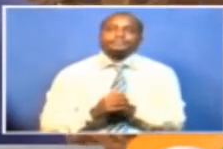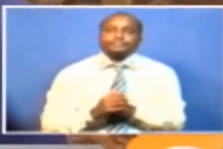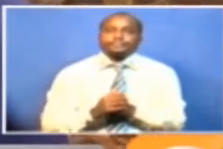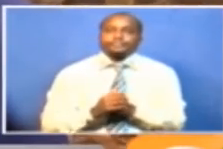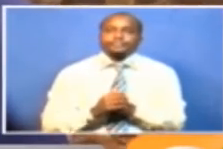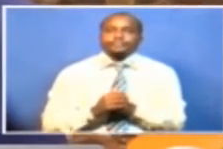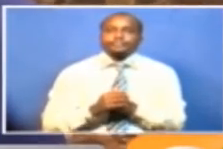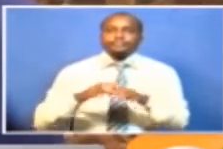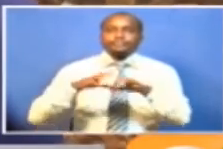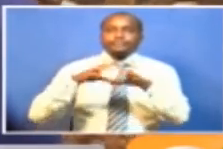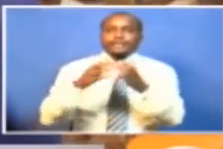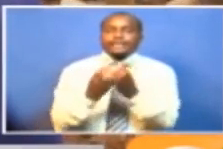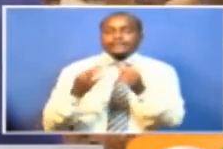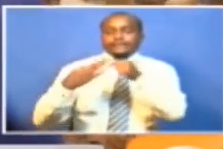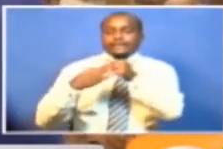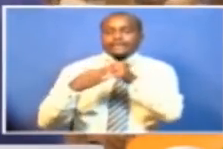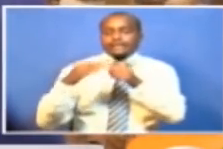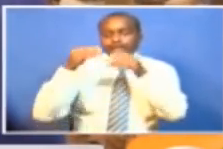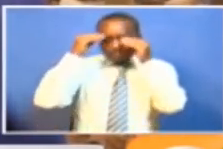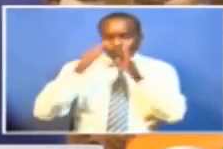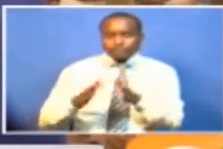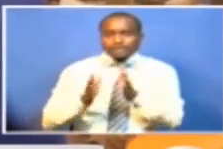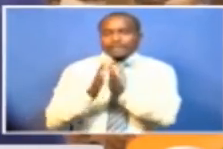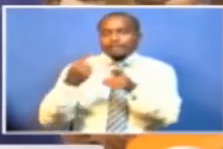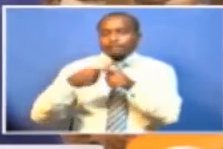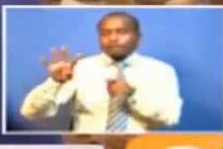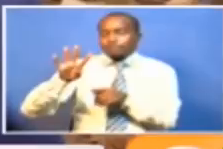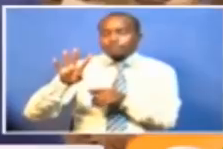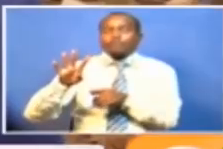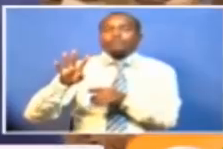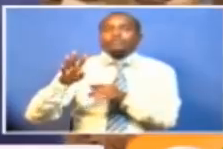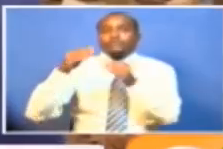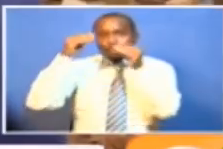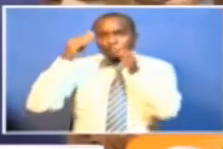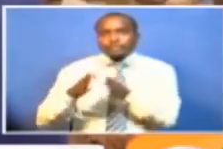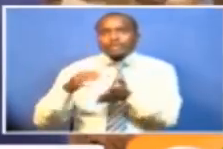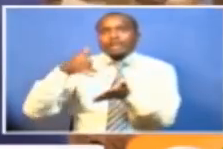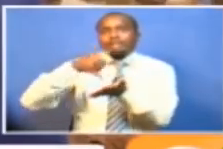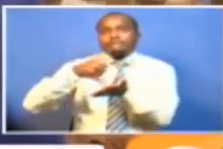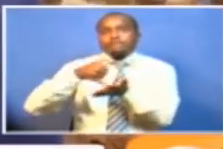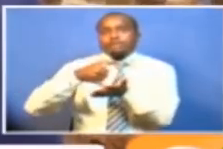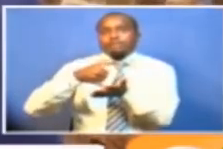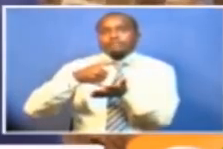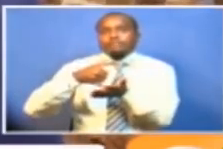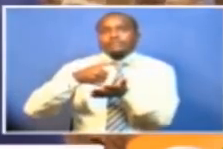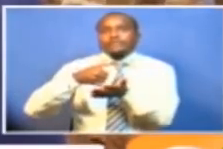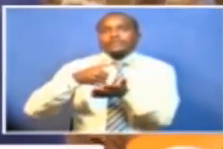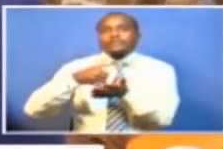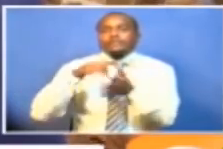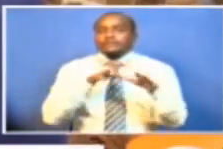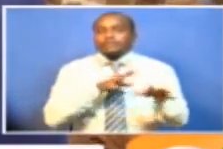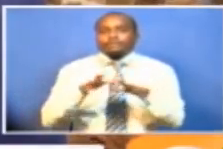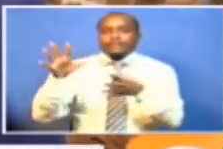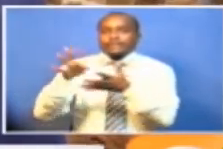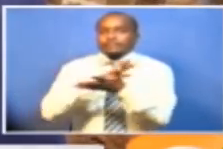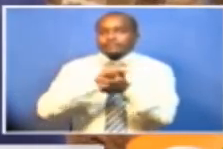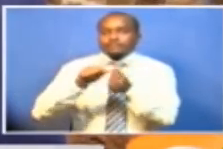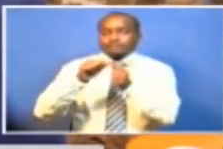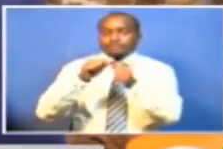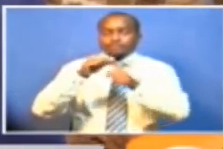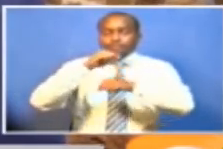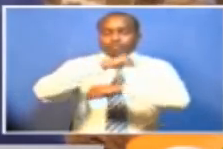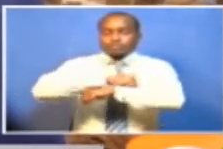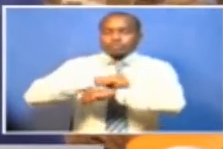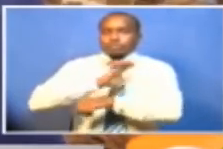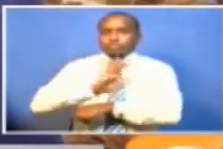wa darasa la 8 na wale wa kidato cha 4 ni miongoni mwa watu ambao wameathirika pakubwa na ubomozi huu. Shule zao